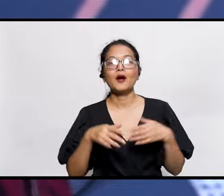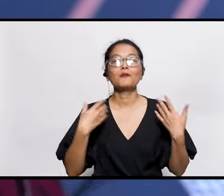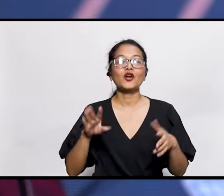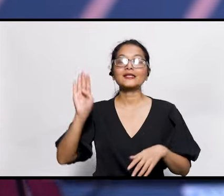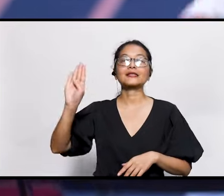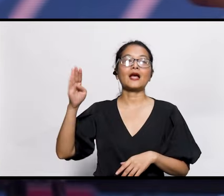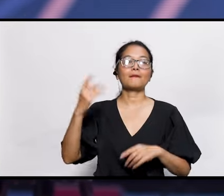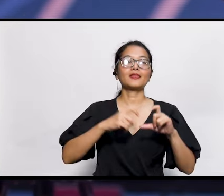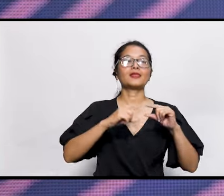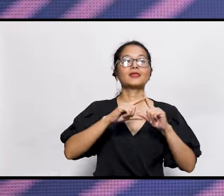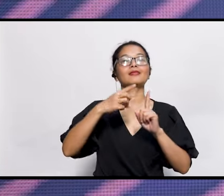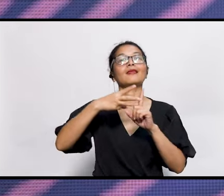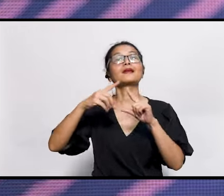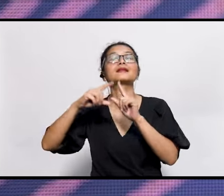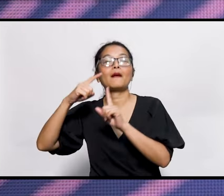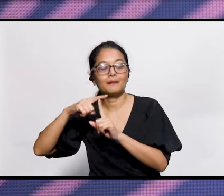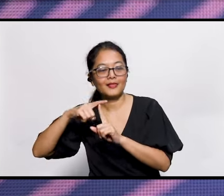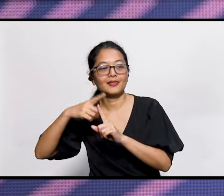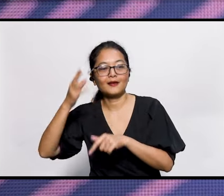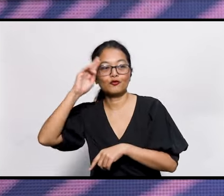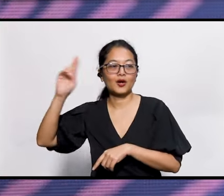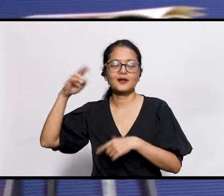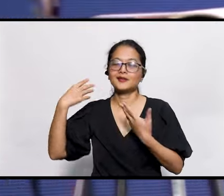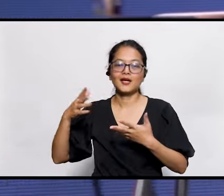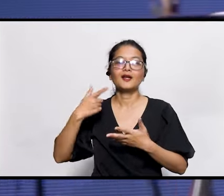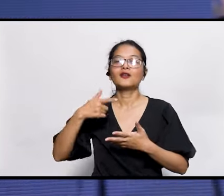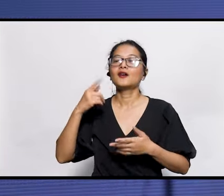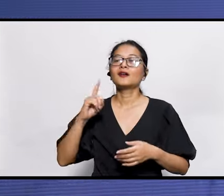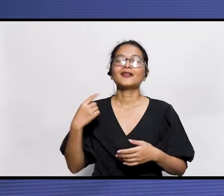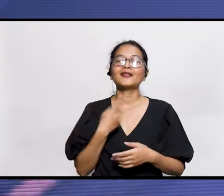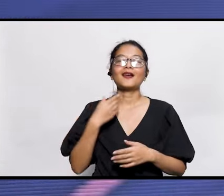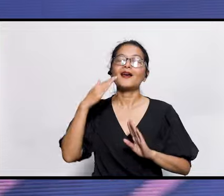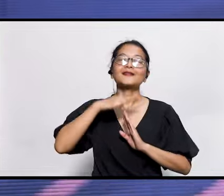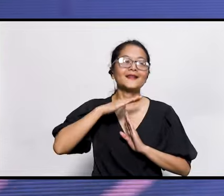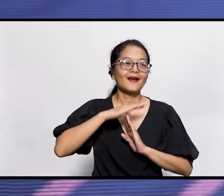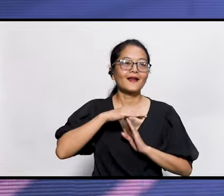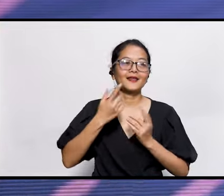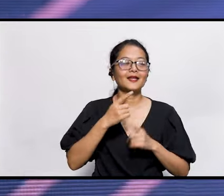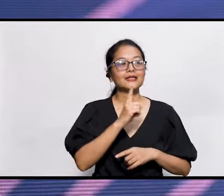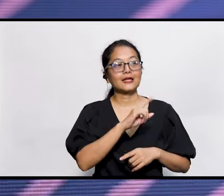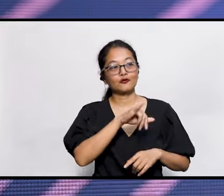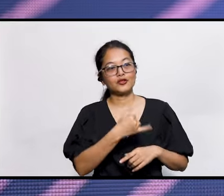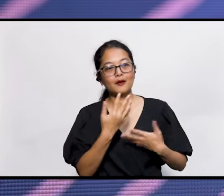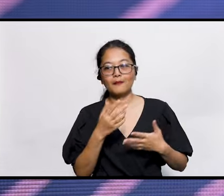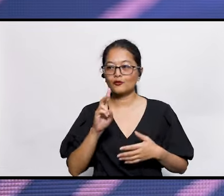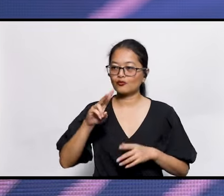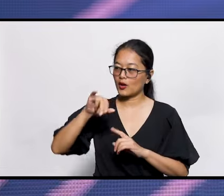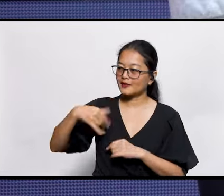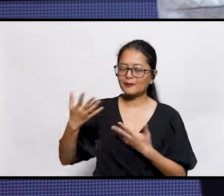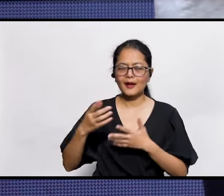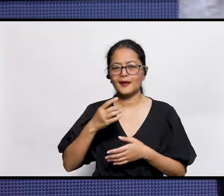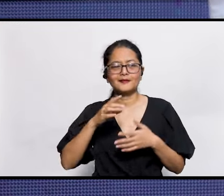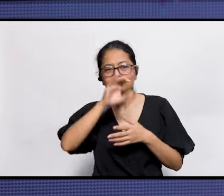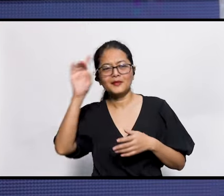sabbat day kita Worship secara Luar biasa ini setengah jam atau 1 jam tergantung gereja Anda masing-masing